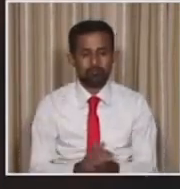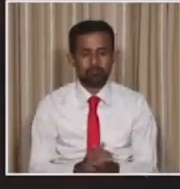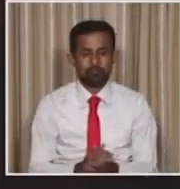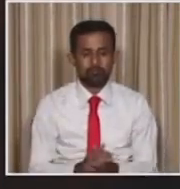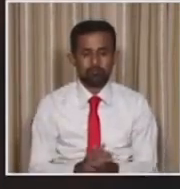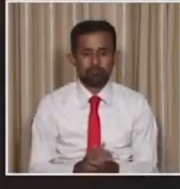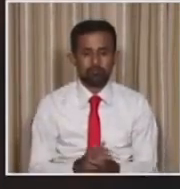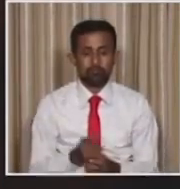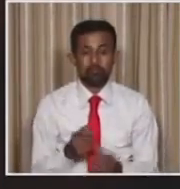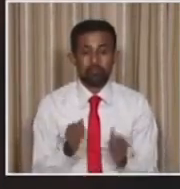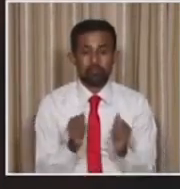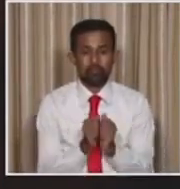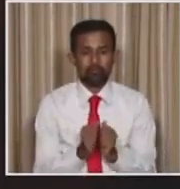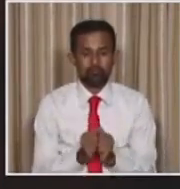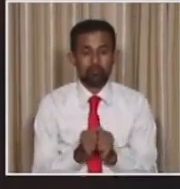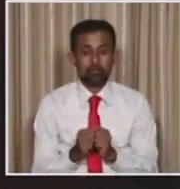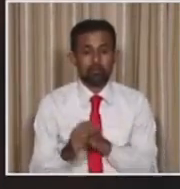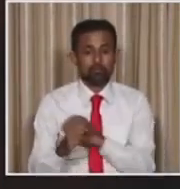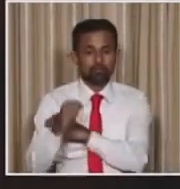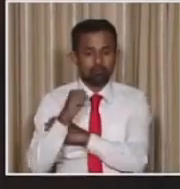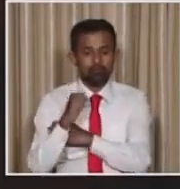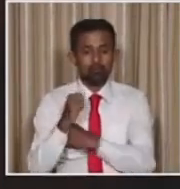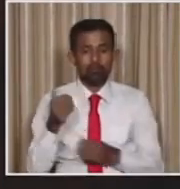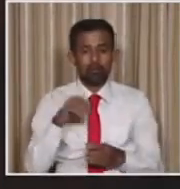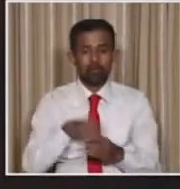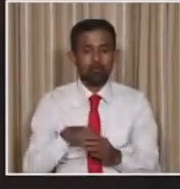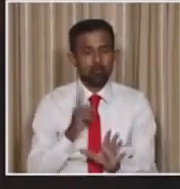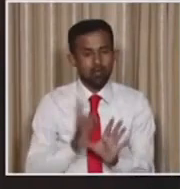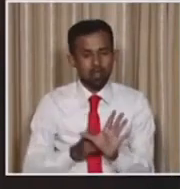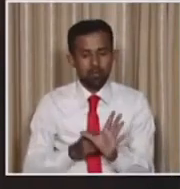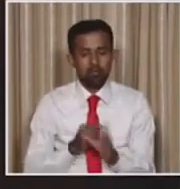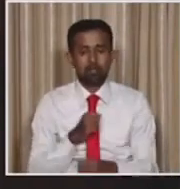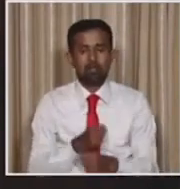මේක බලයට පත් වෙච්ච හැම ආණ්ඩුවක්ම